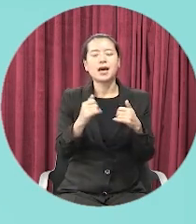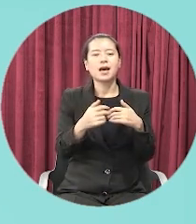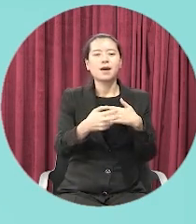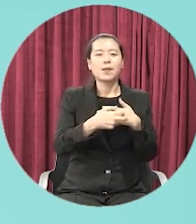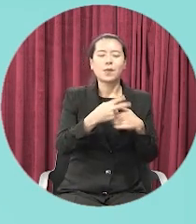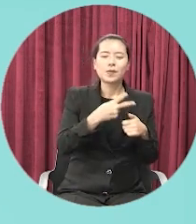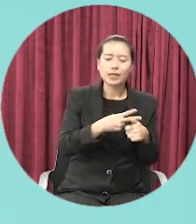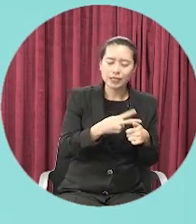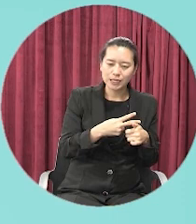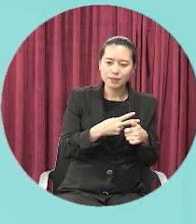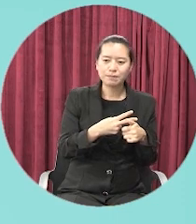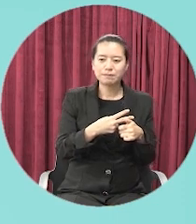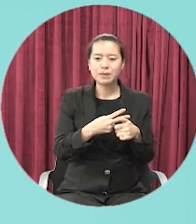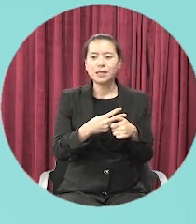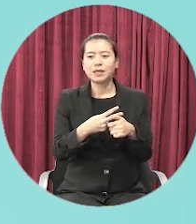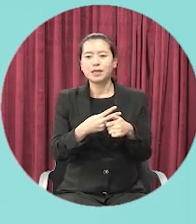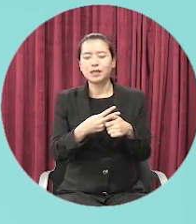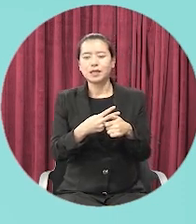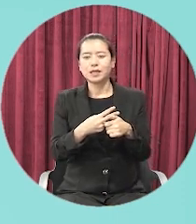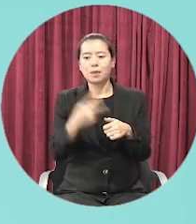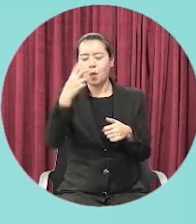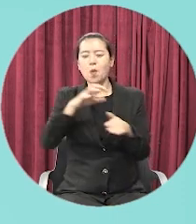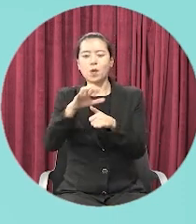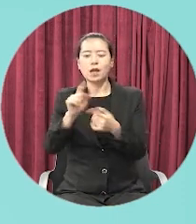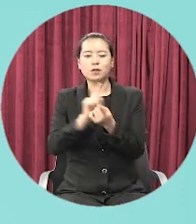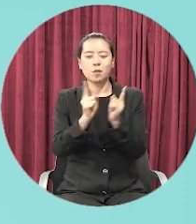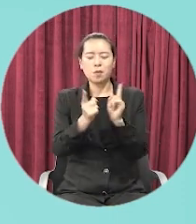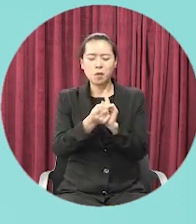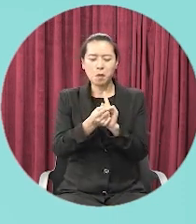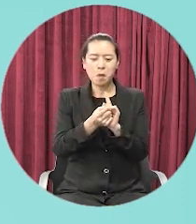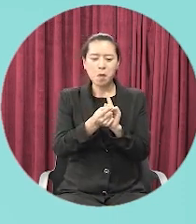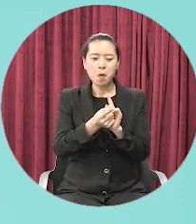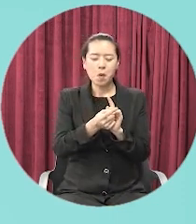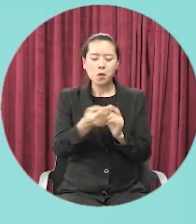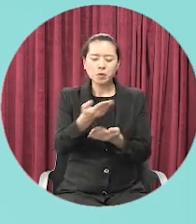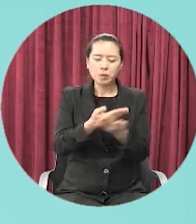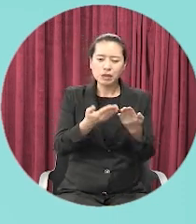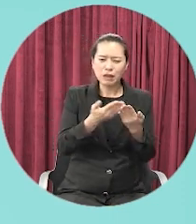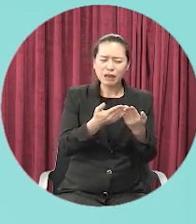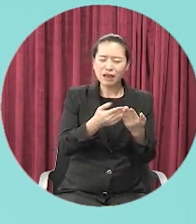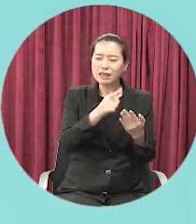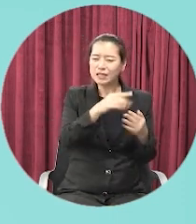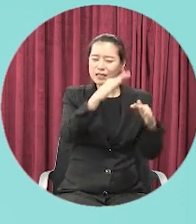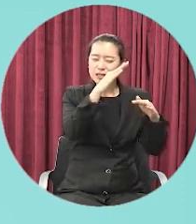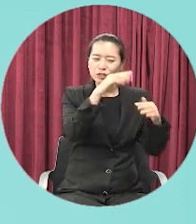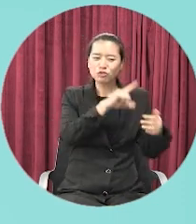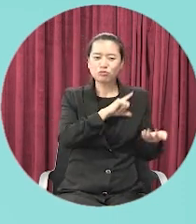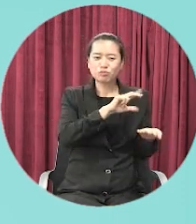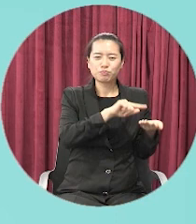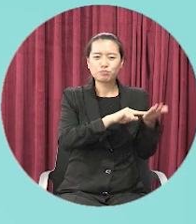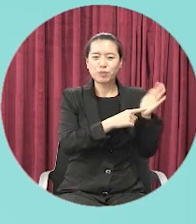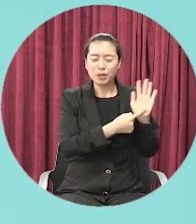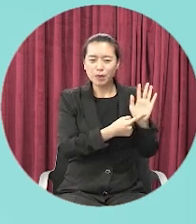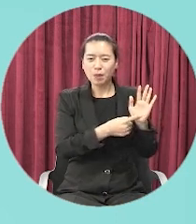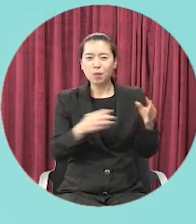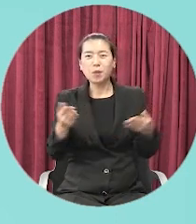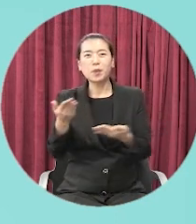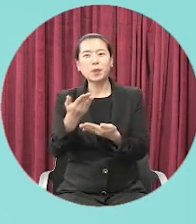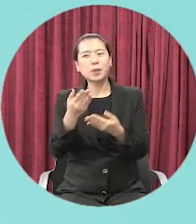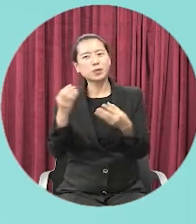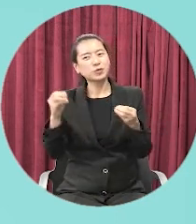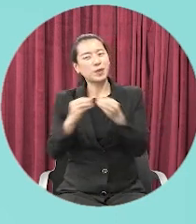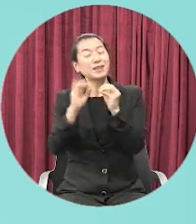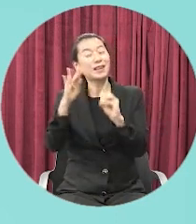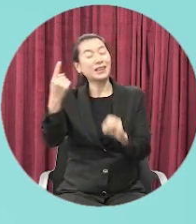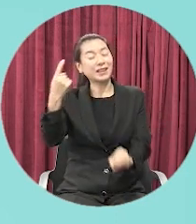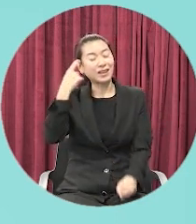하시는게 환자에 대한 건강정보를 복원 전문가 하고 장애인 하고 케어 기부하고 공유한 시스템인데 이